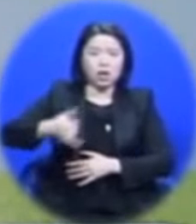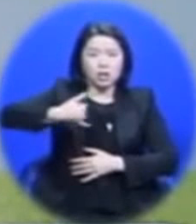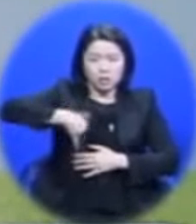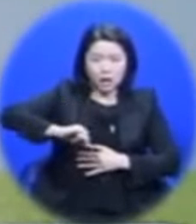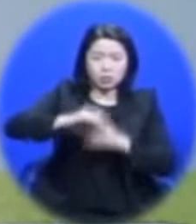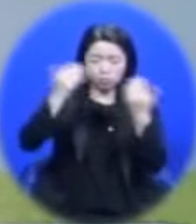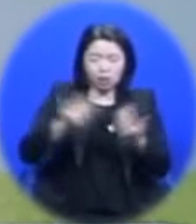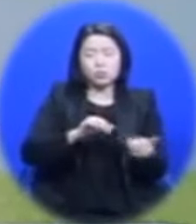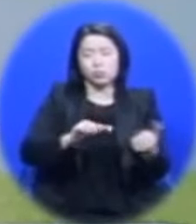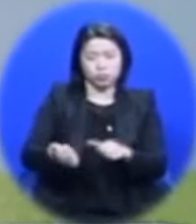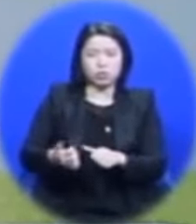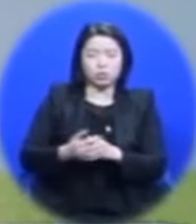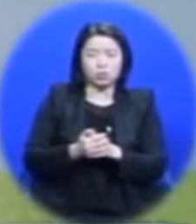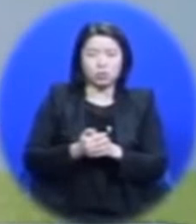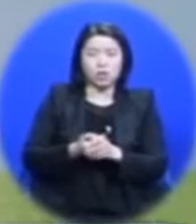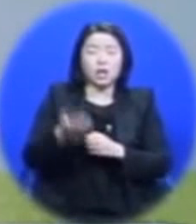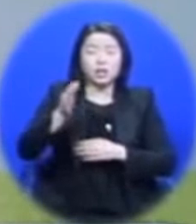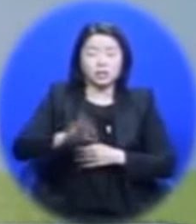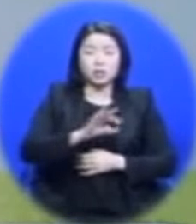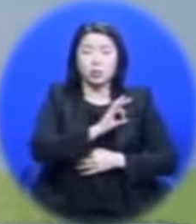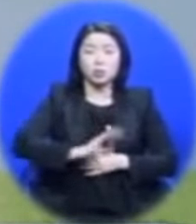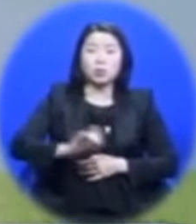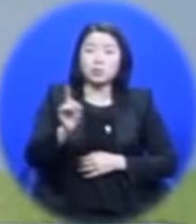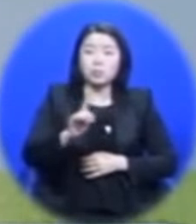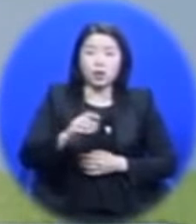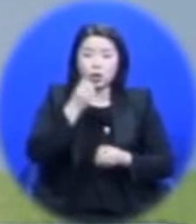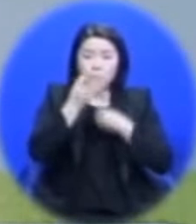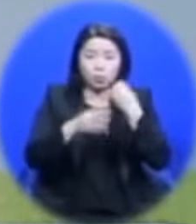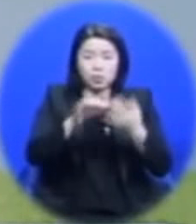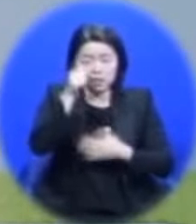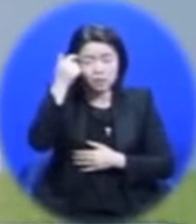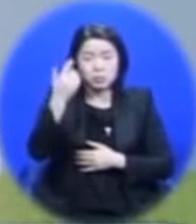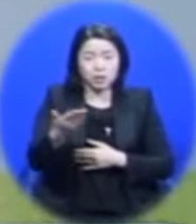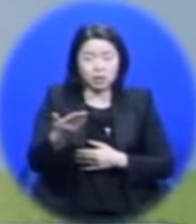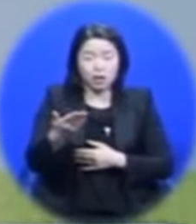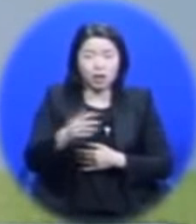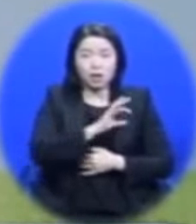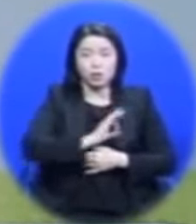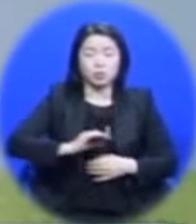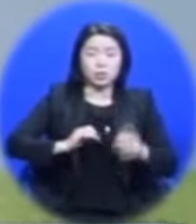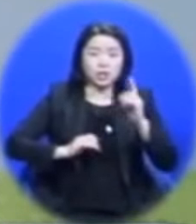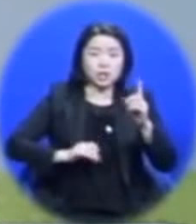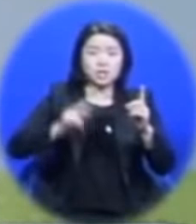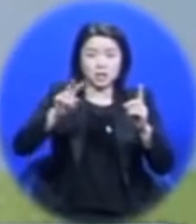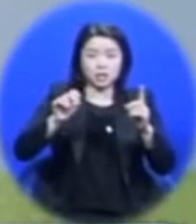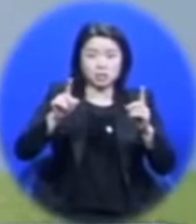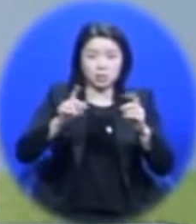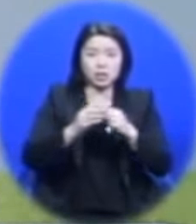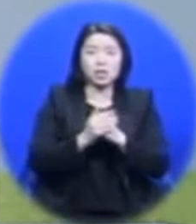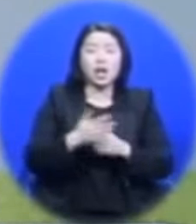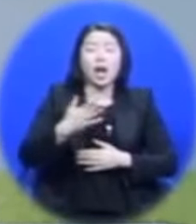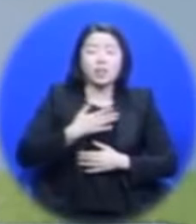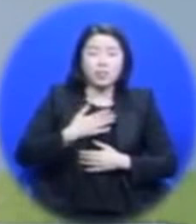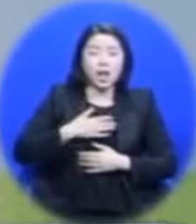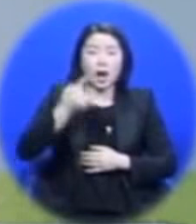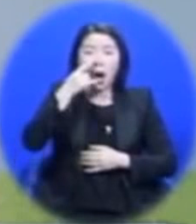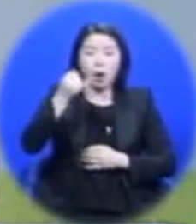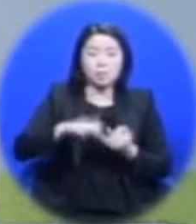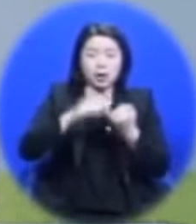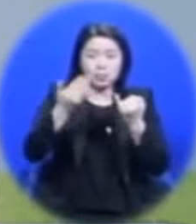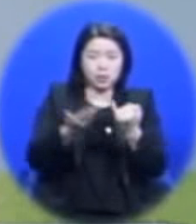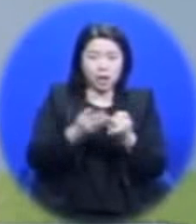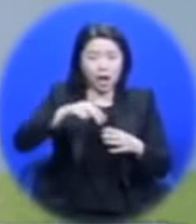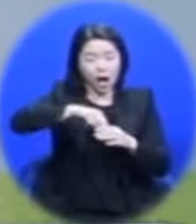죽었어요. 그런데 욥이 뭐라고 고백했습니까? 욥기 1장 21절에 내가 모태에서